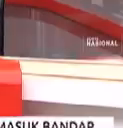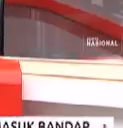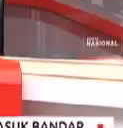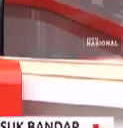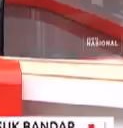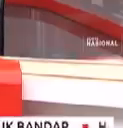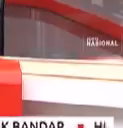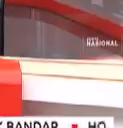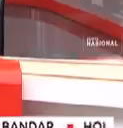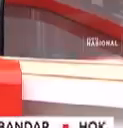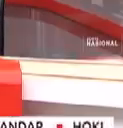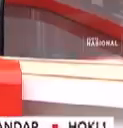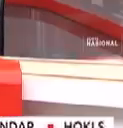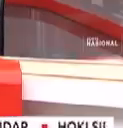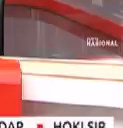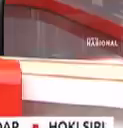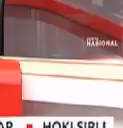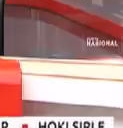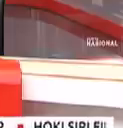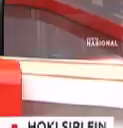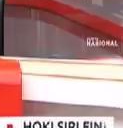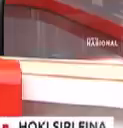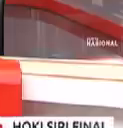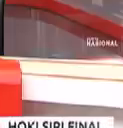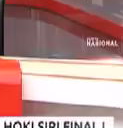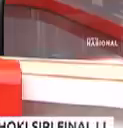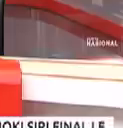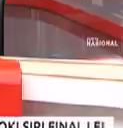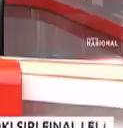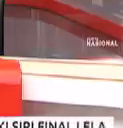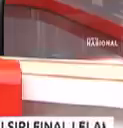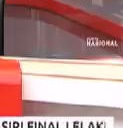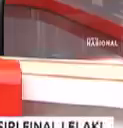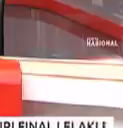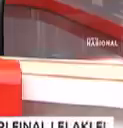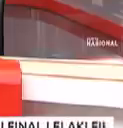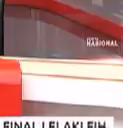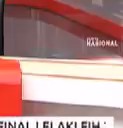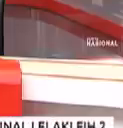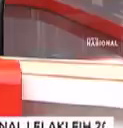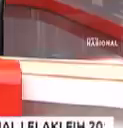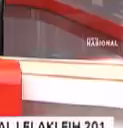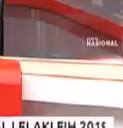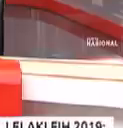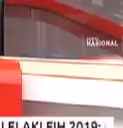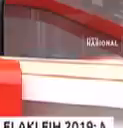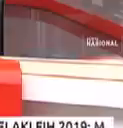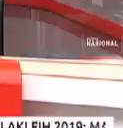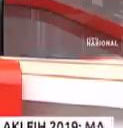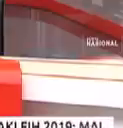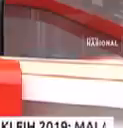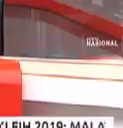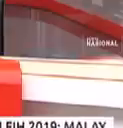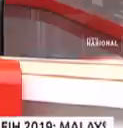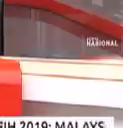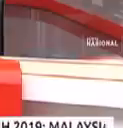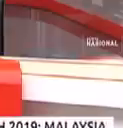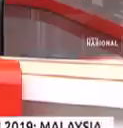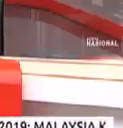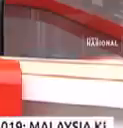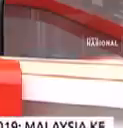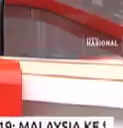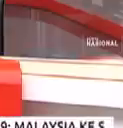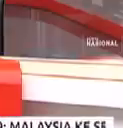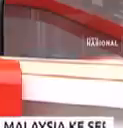Juga bermakna tak sempat kita jadi tetamu Kak Sheila untuk program Ketuk-ketuk Ramadan. Berangan je lah. Kita buat sendirilah ketuk-ketuk kat sini. Tapi Farah